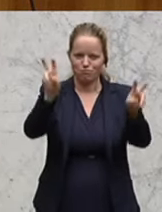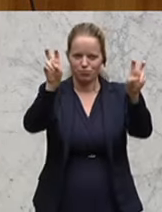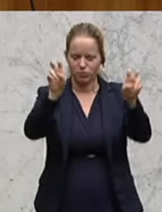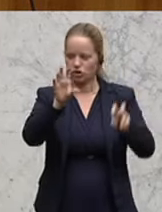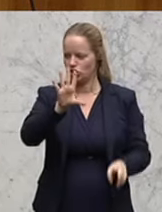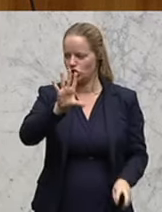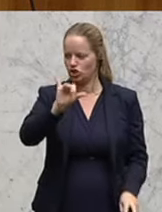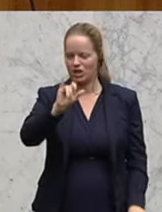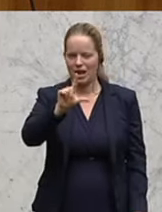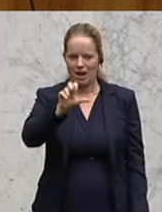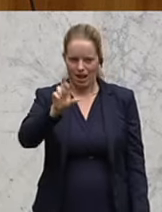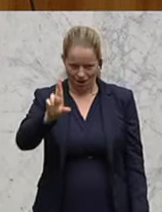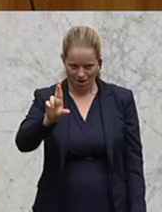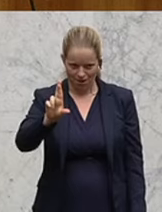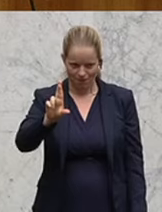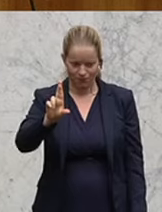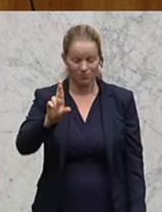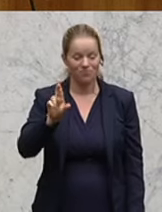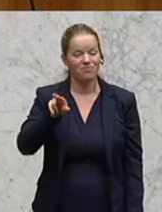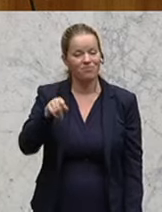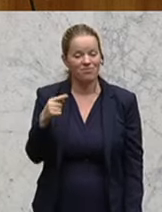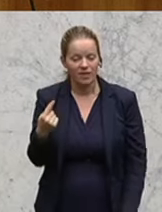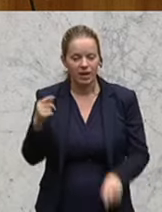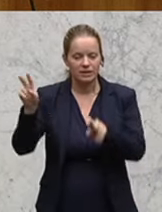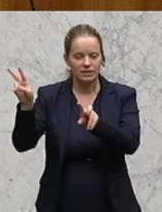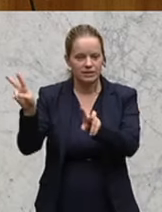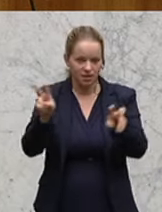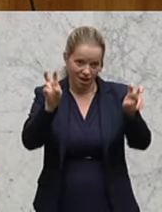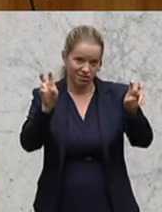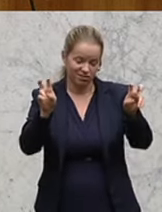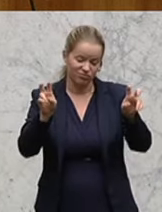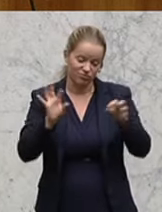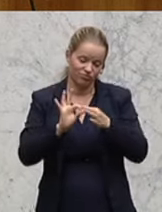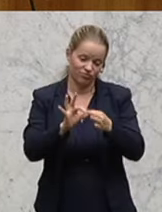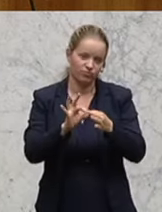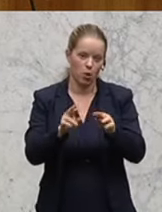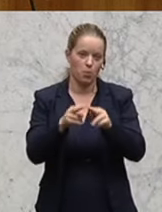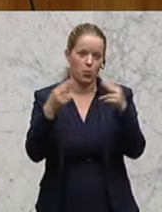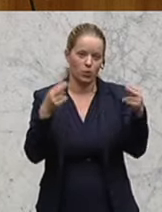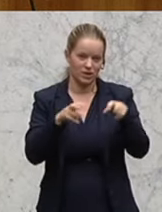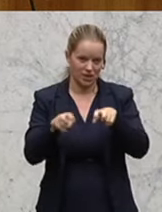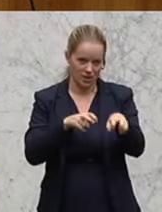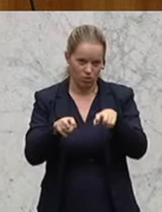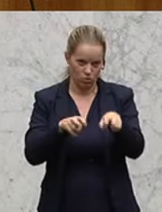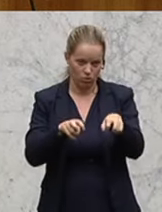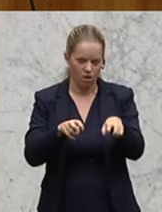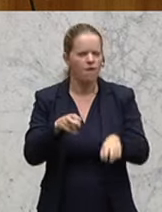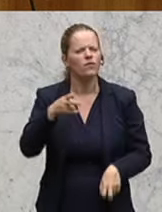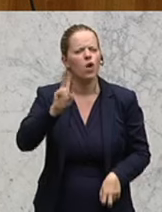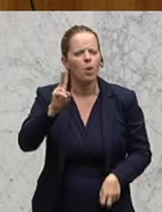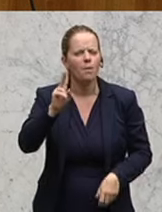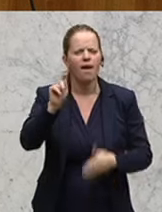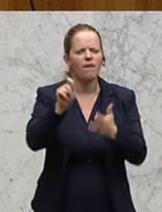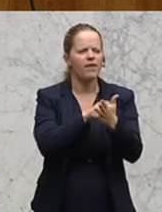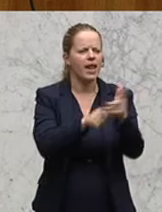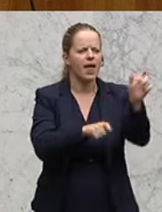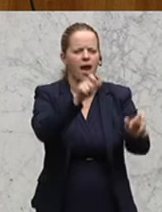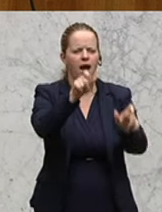schildert das Verhängnis dieser Bundesregierung. Diese Bundesregierung ist durch Wählertäuschung ins Amt gekommen. Sie hat